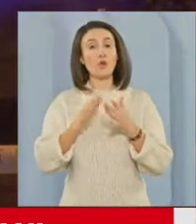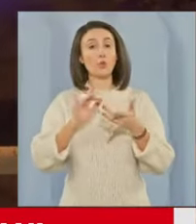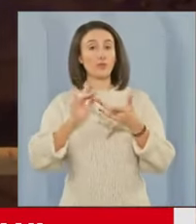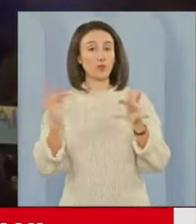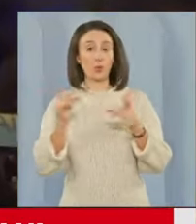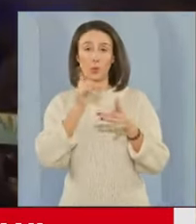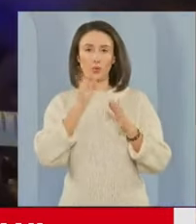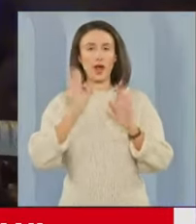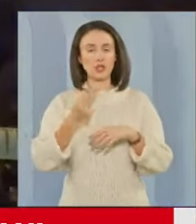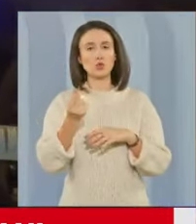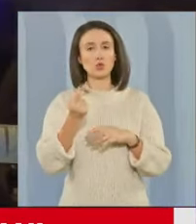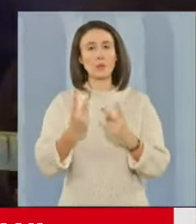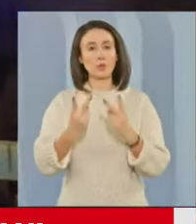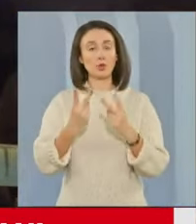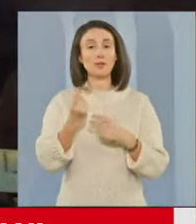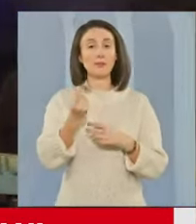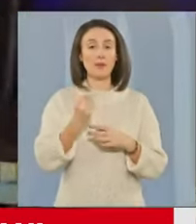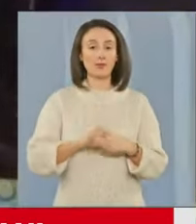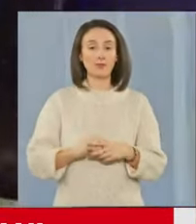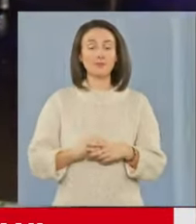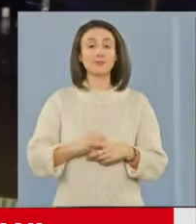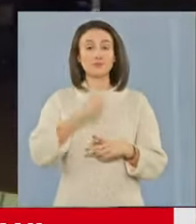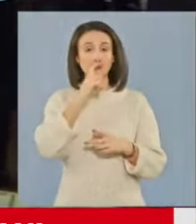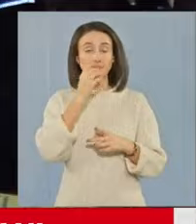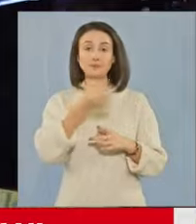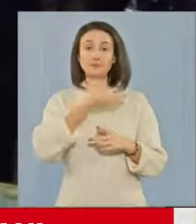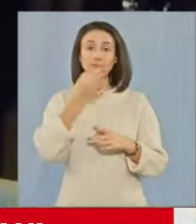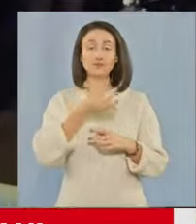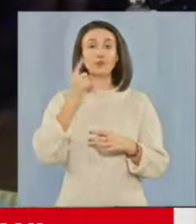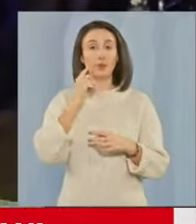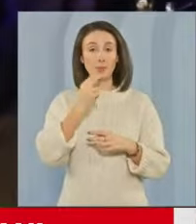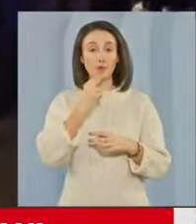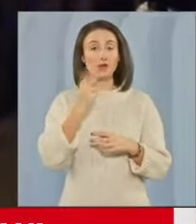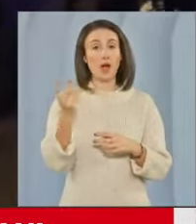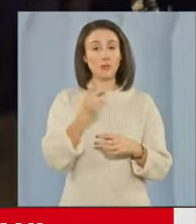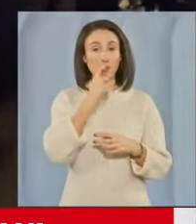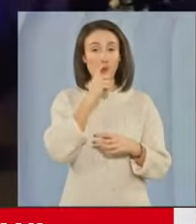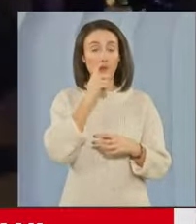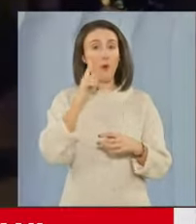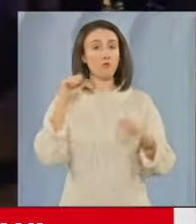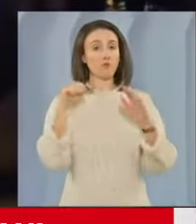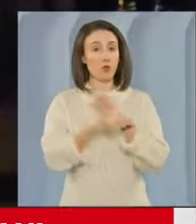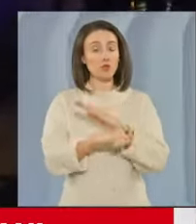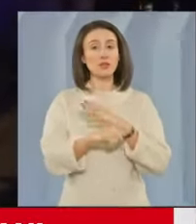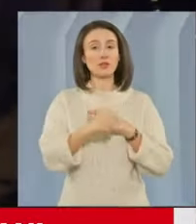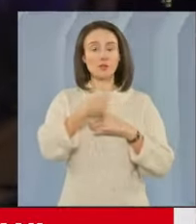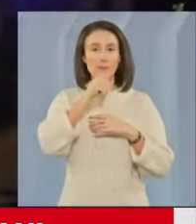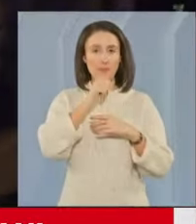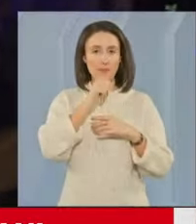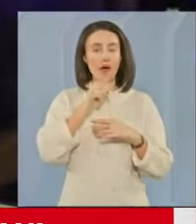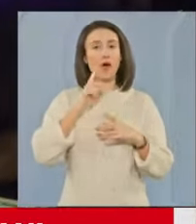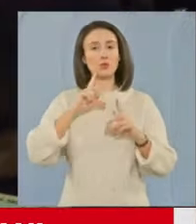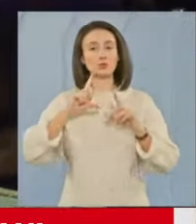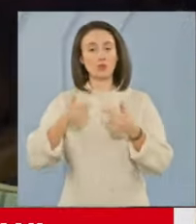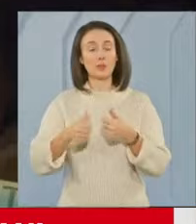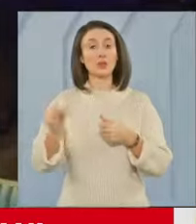ar fi deținut o sumă considerabilă de bani. Bărbatul le-a povestit anchetatorilor că cei doi indivizi l-au forțat să consume alcool, l-au stropit